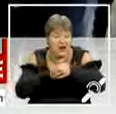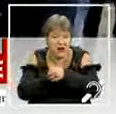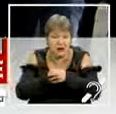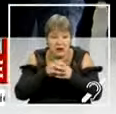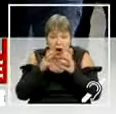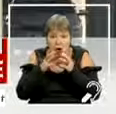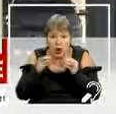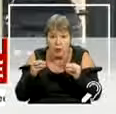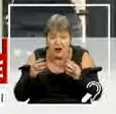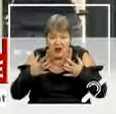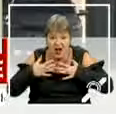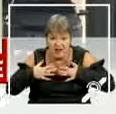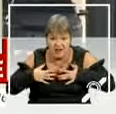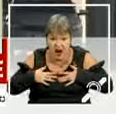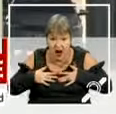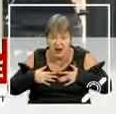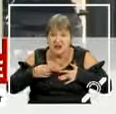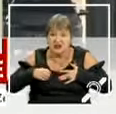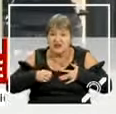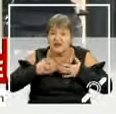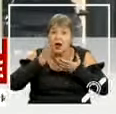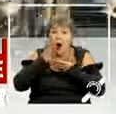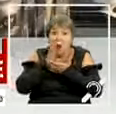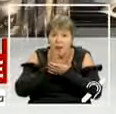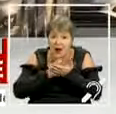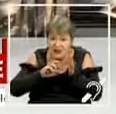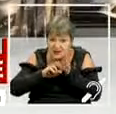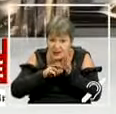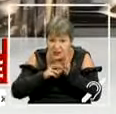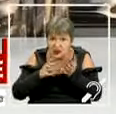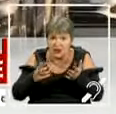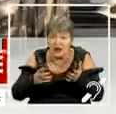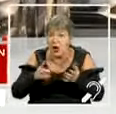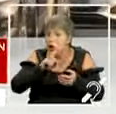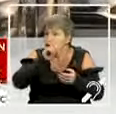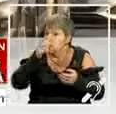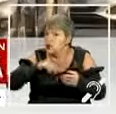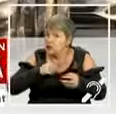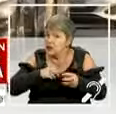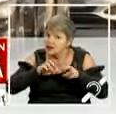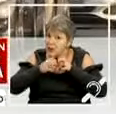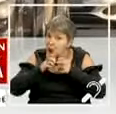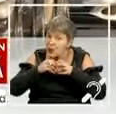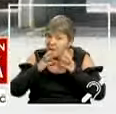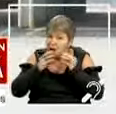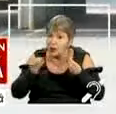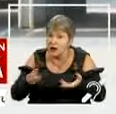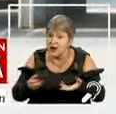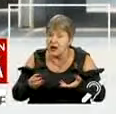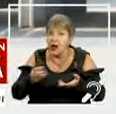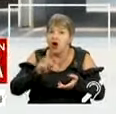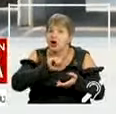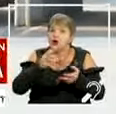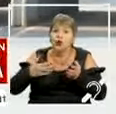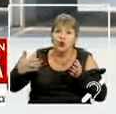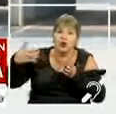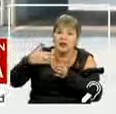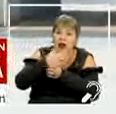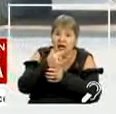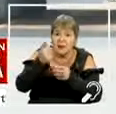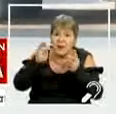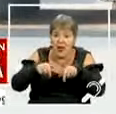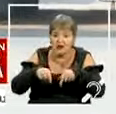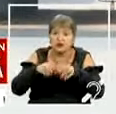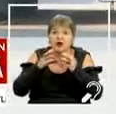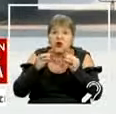dorește să fie parte a soluției, chiar dacă nu este problema, chiar dacă nu pe la noi este acel flux migratoriu necontrolat